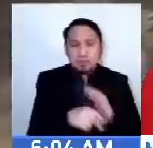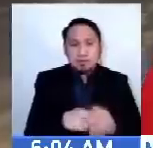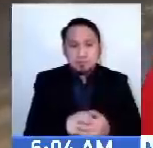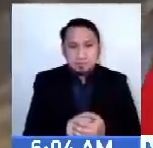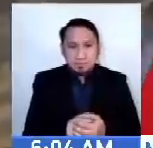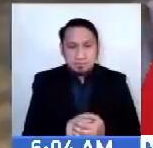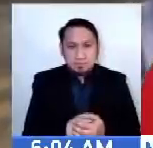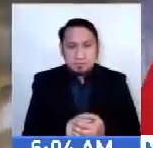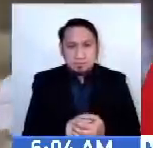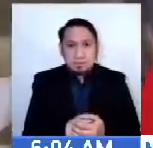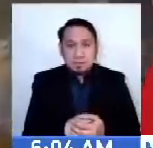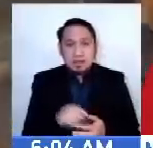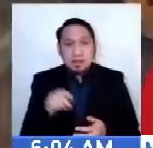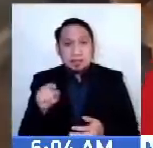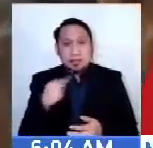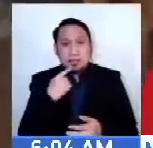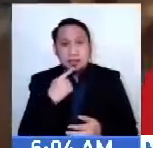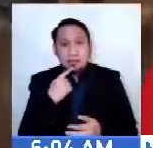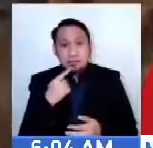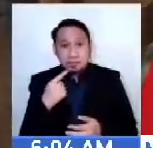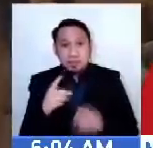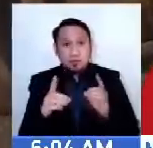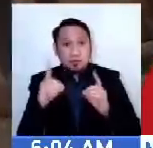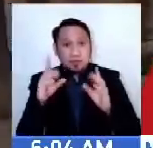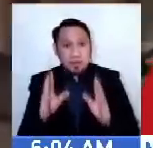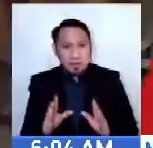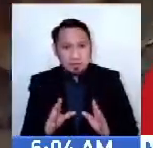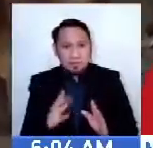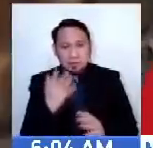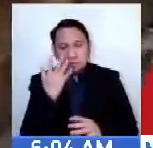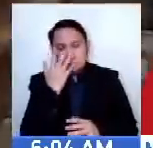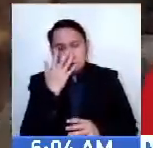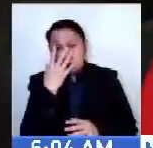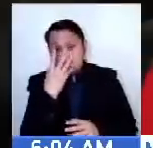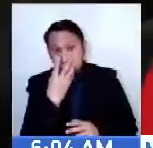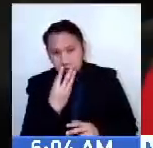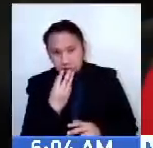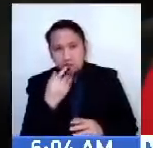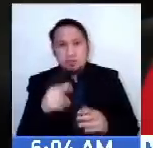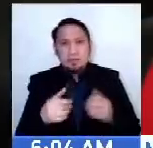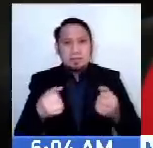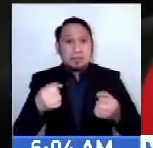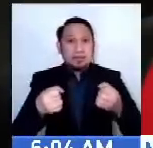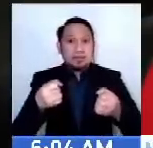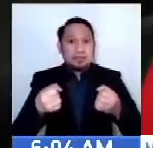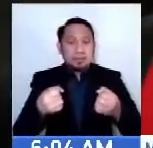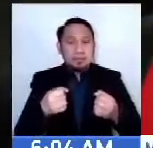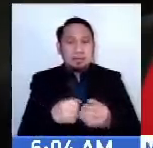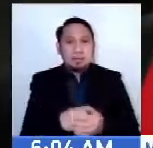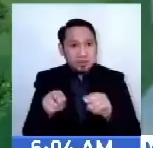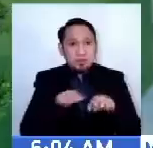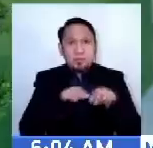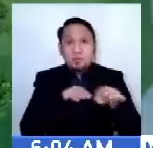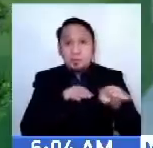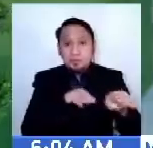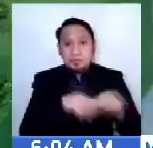Aminado ang driver na siya'y nakaidlip habang nagmamaneho. Dumating ang matauhan ng Pasay Traffic Bureau para magmando ng